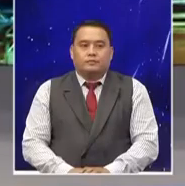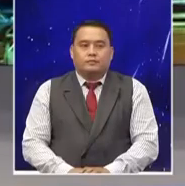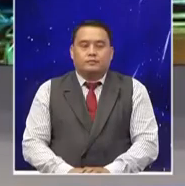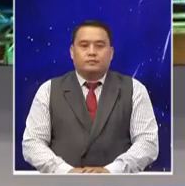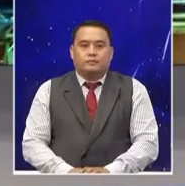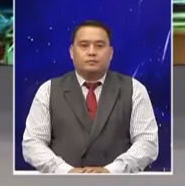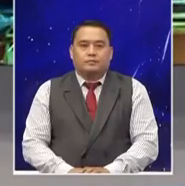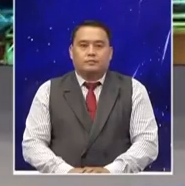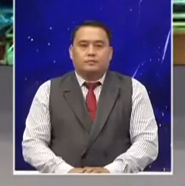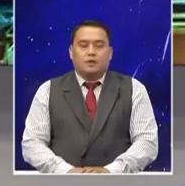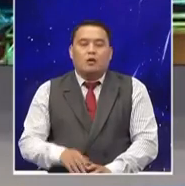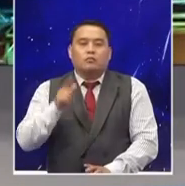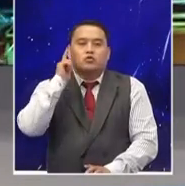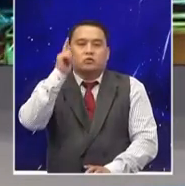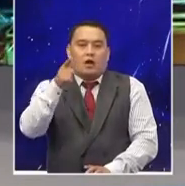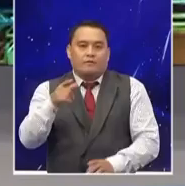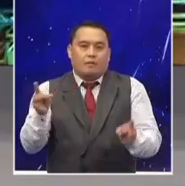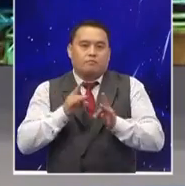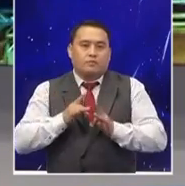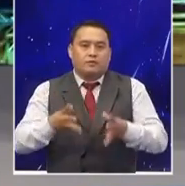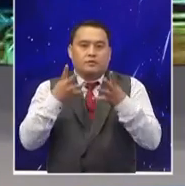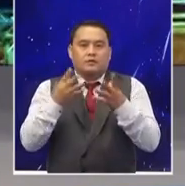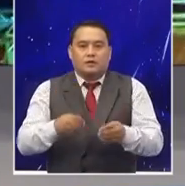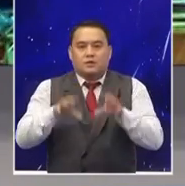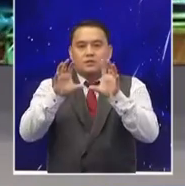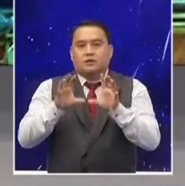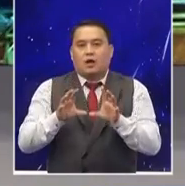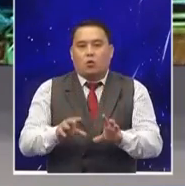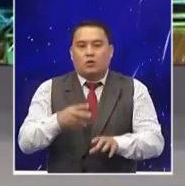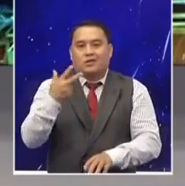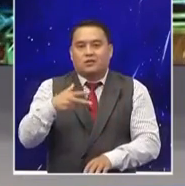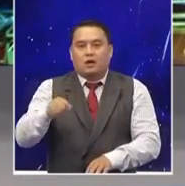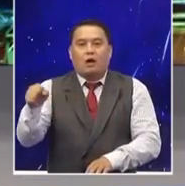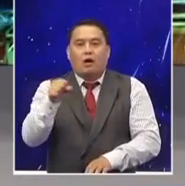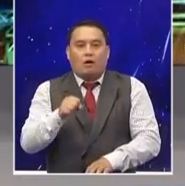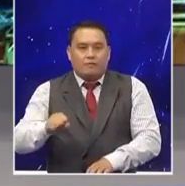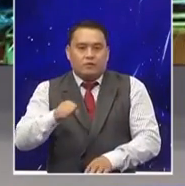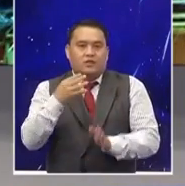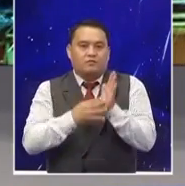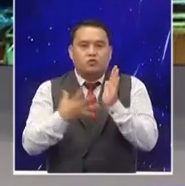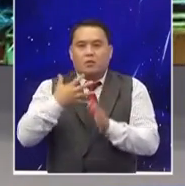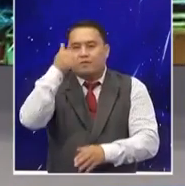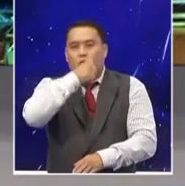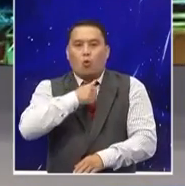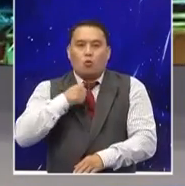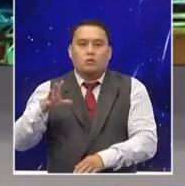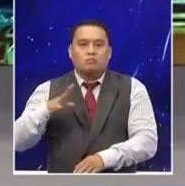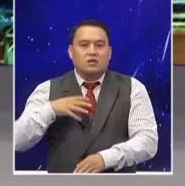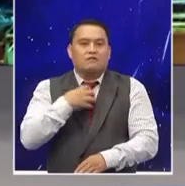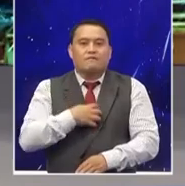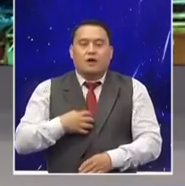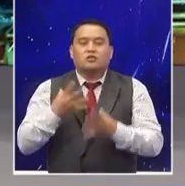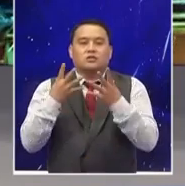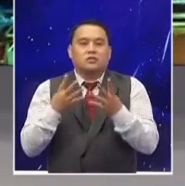после завтрака за станция отметят день конституции 30 августа 1995 года стало значимым для